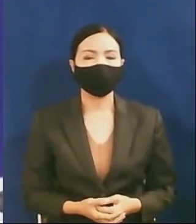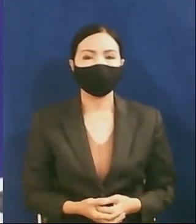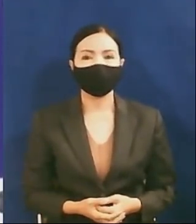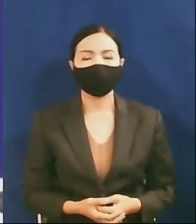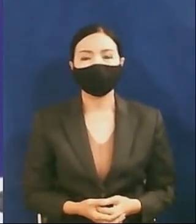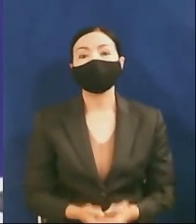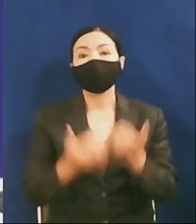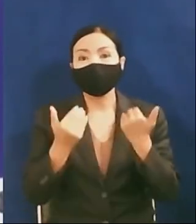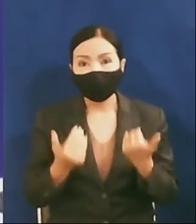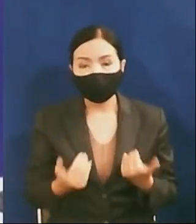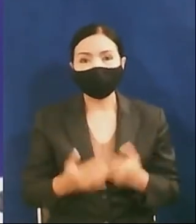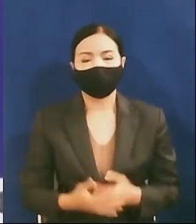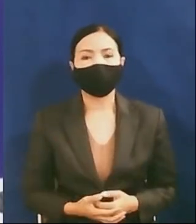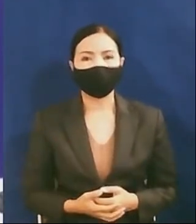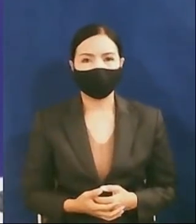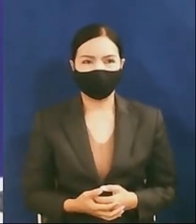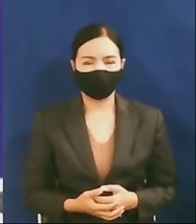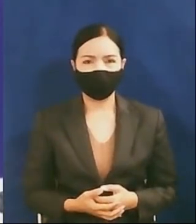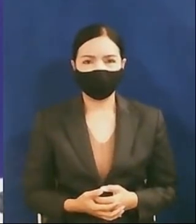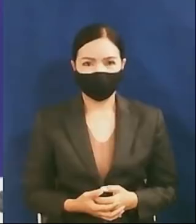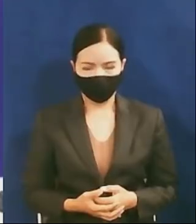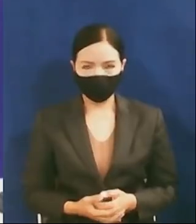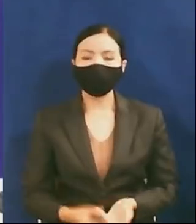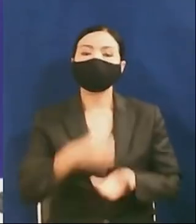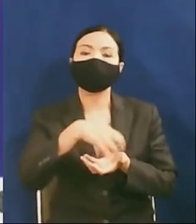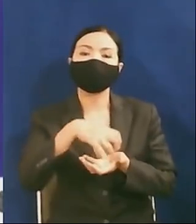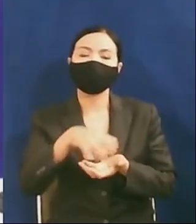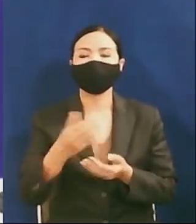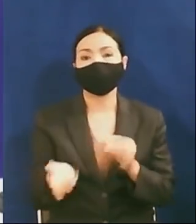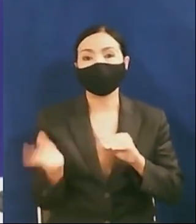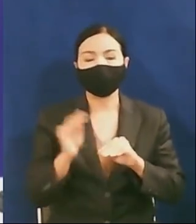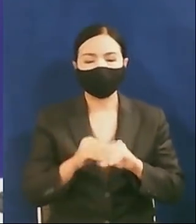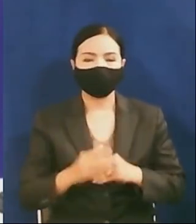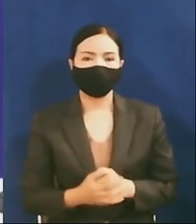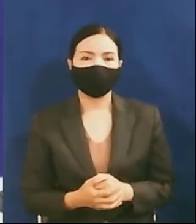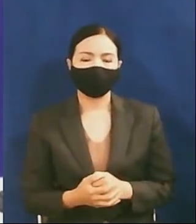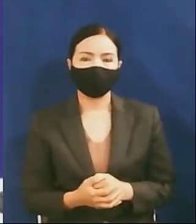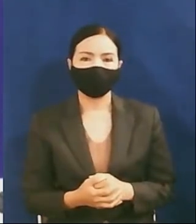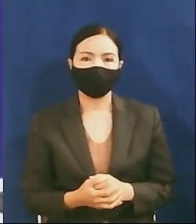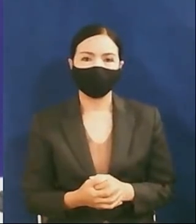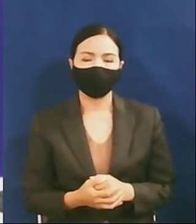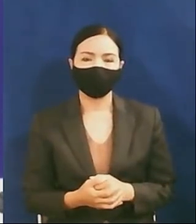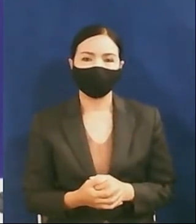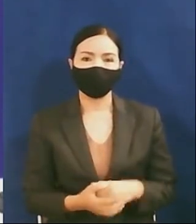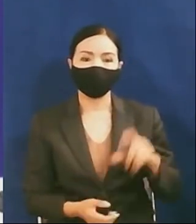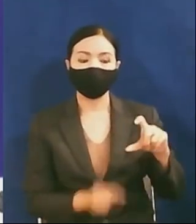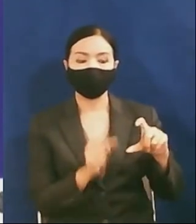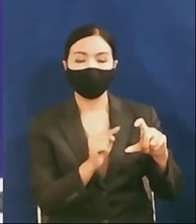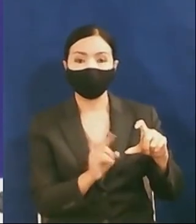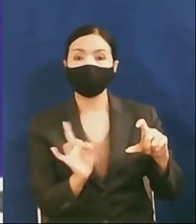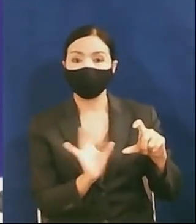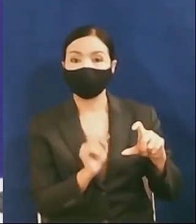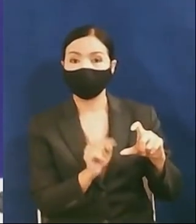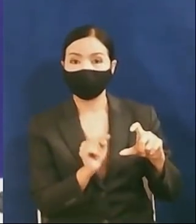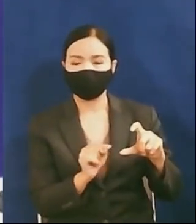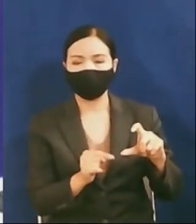วันนี้เนี่ยก็คงจะได้เรียนข้อมูลเพิ่มเติมนะครับเกี่ยวกับเรื่องประสิทธิผลของการใ